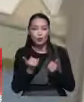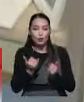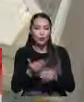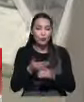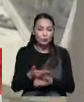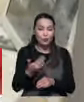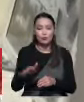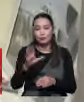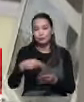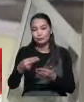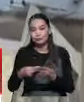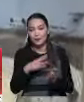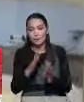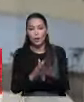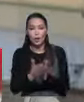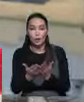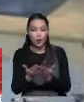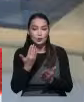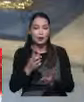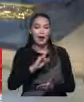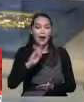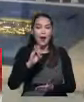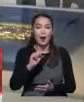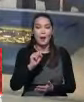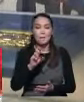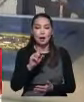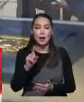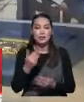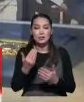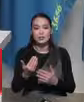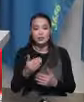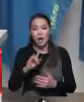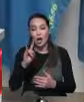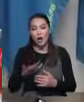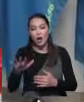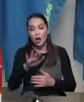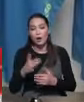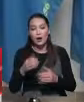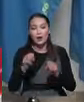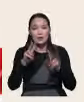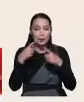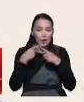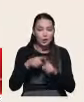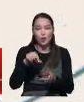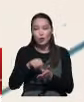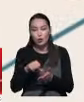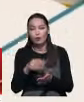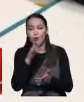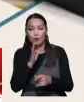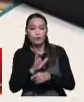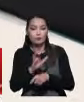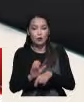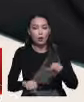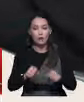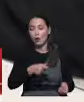қолтаңба қалдырды. Айта кетейік, авиабазаның Астана әуе айлағында орналасуы жеке құрам мен техниканы қажет жеріне уақытылы жеткізуге мүмкіндік